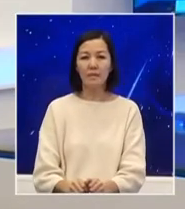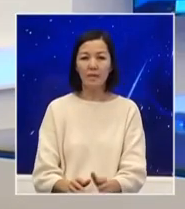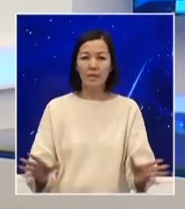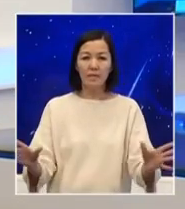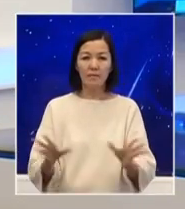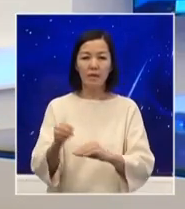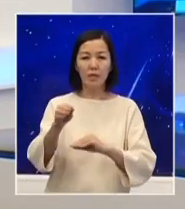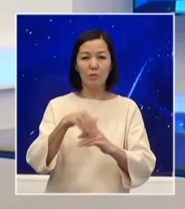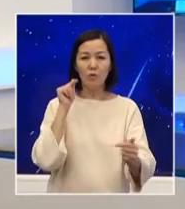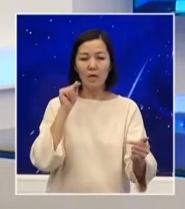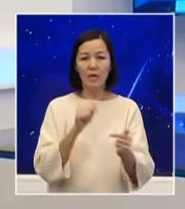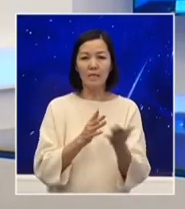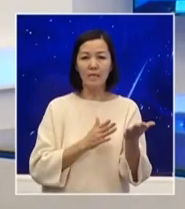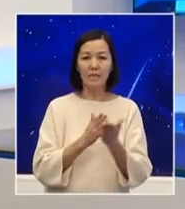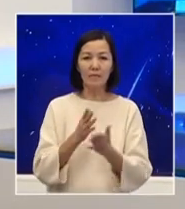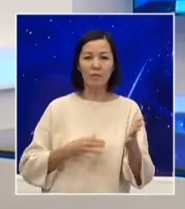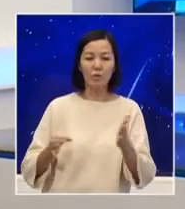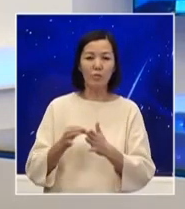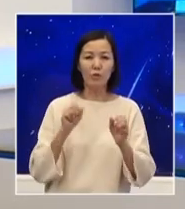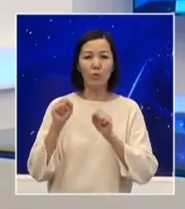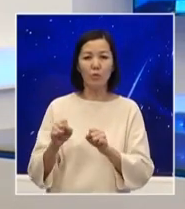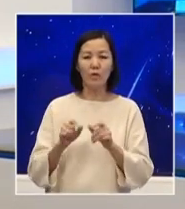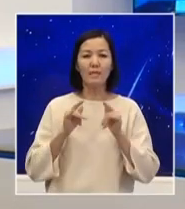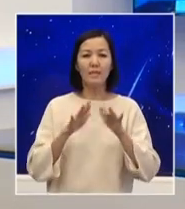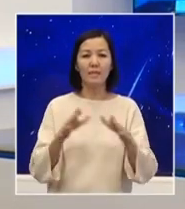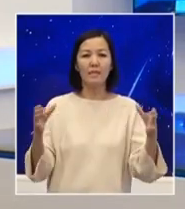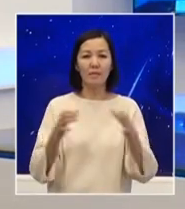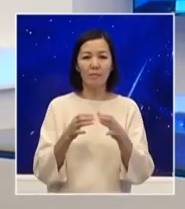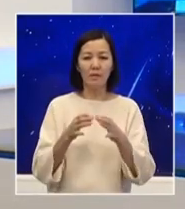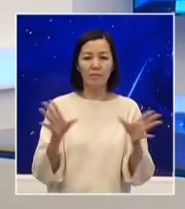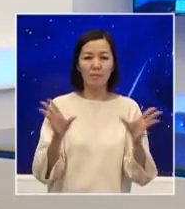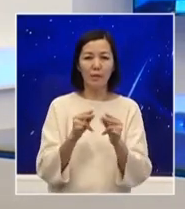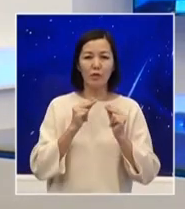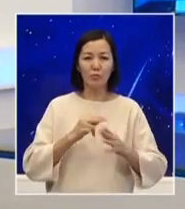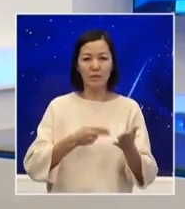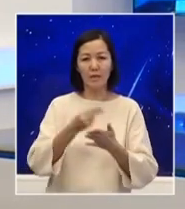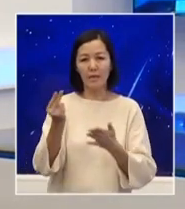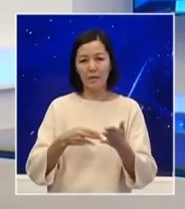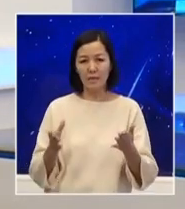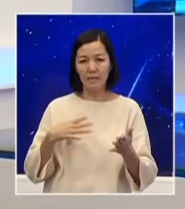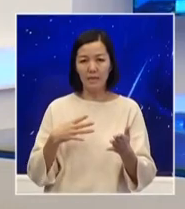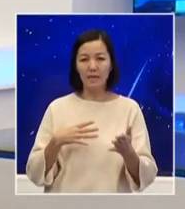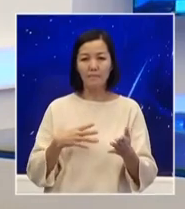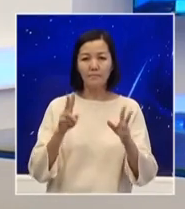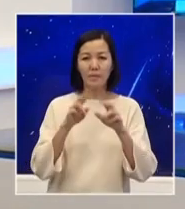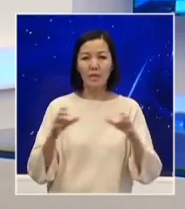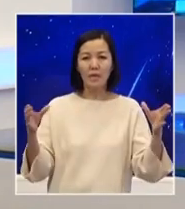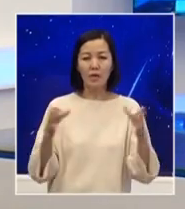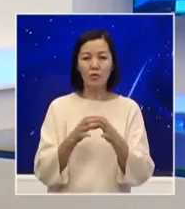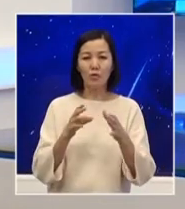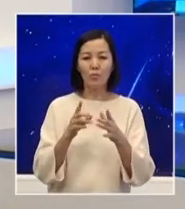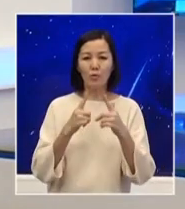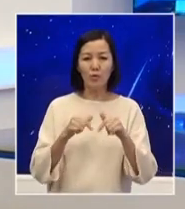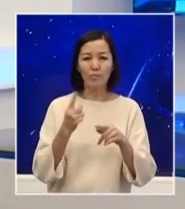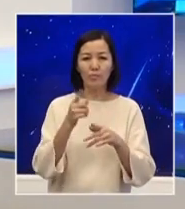Жұмыла көтерген жүк жеңіл. Сыбайлас жемқорлыққа қарсы қызметпен облыстық қорғаныс істері жөніндегі департаменті бірлесе жұмысқа кірісті. Олар